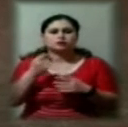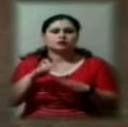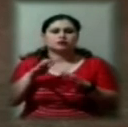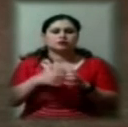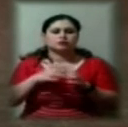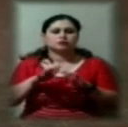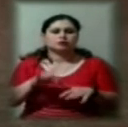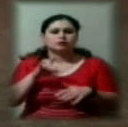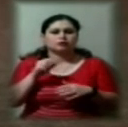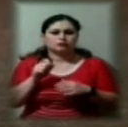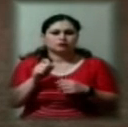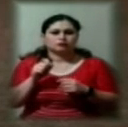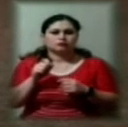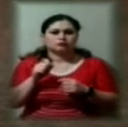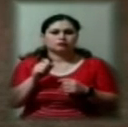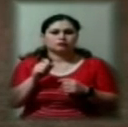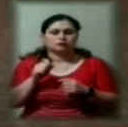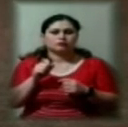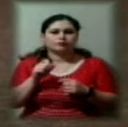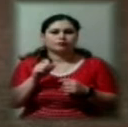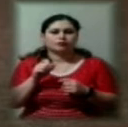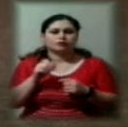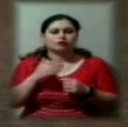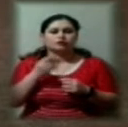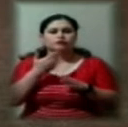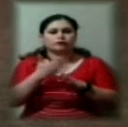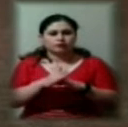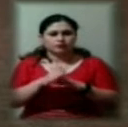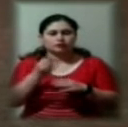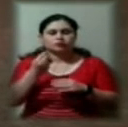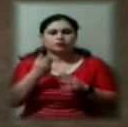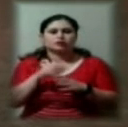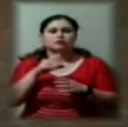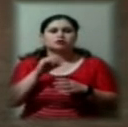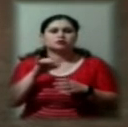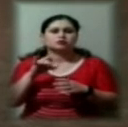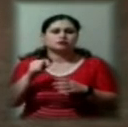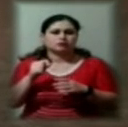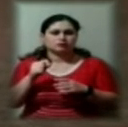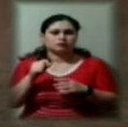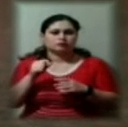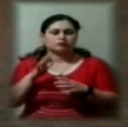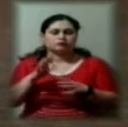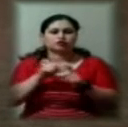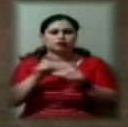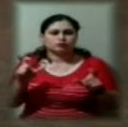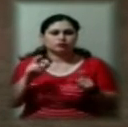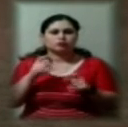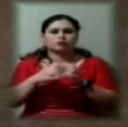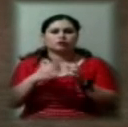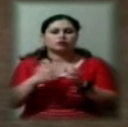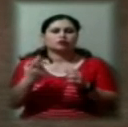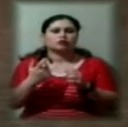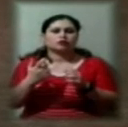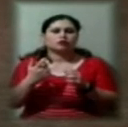видалені кошти на зарплату медичних сестер в школах міста